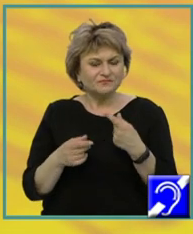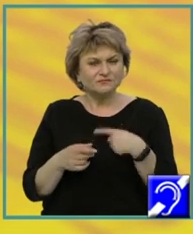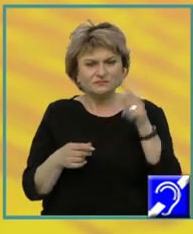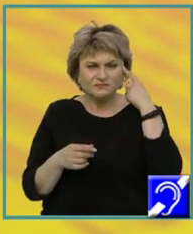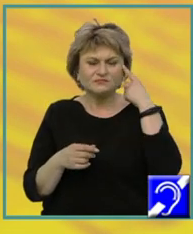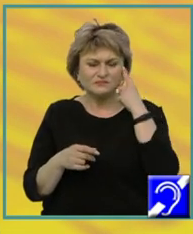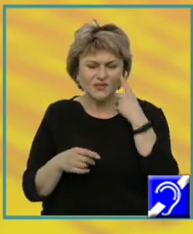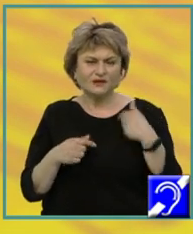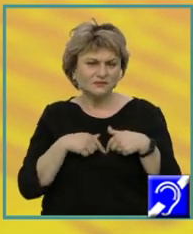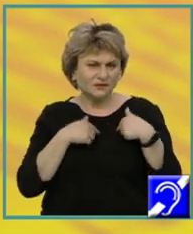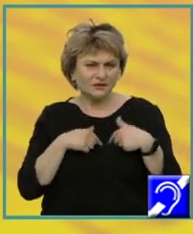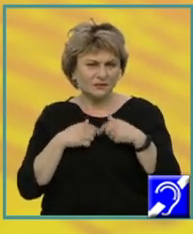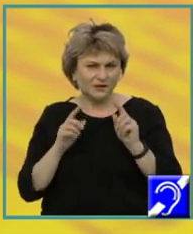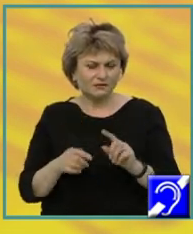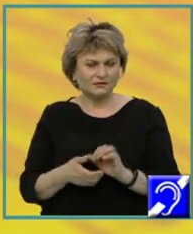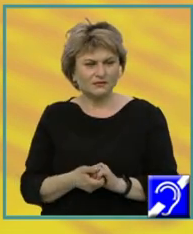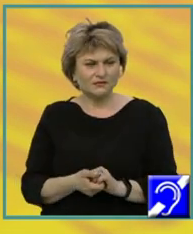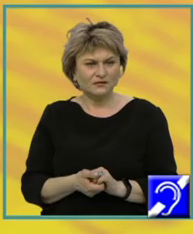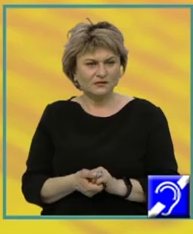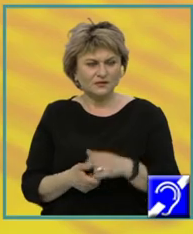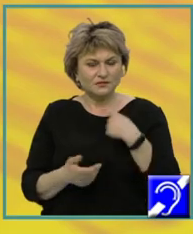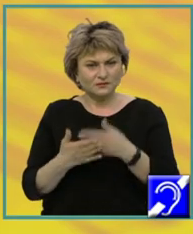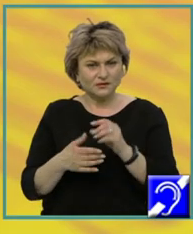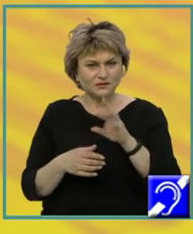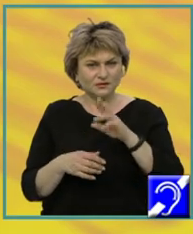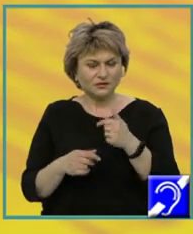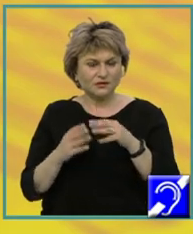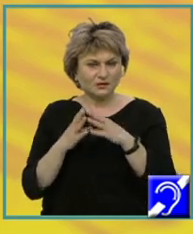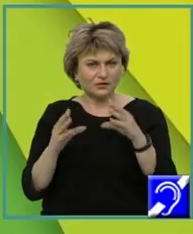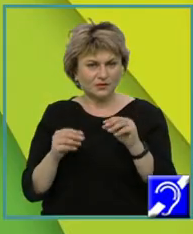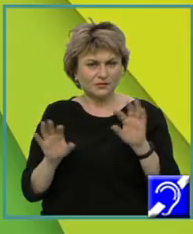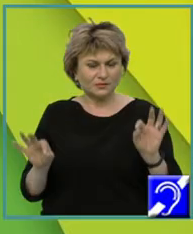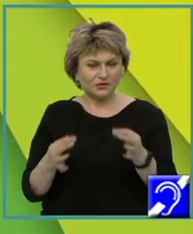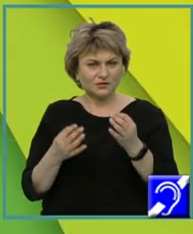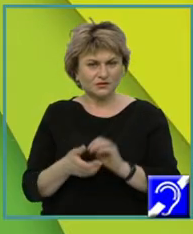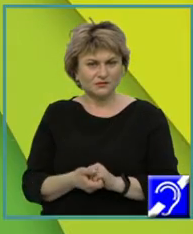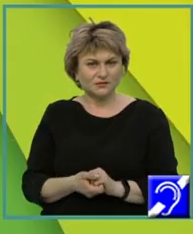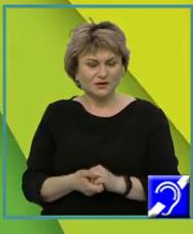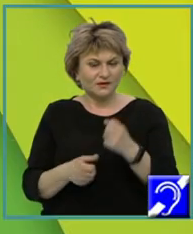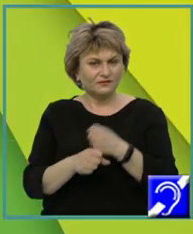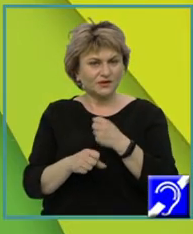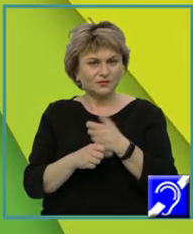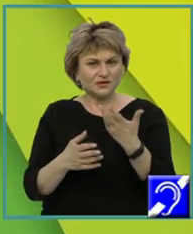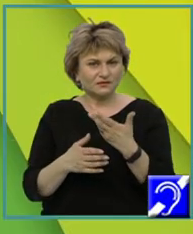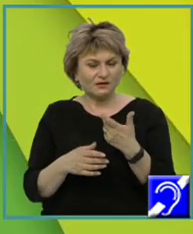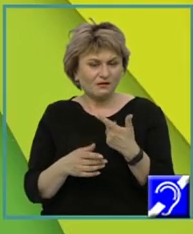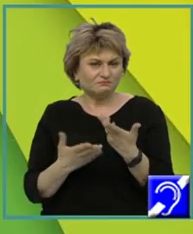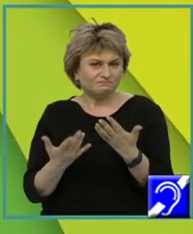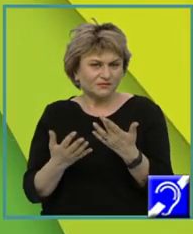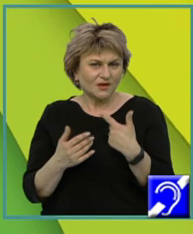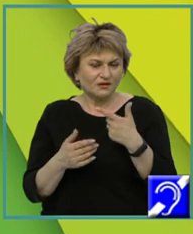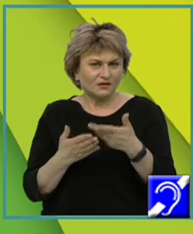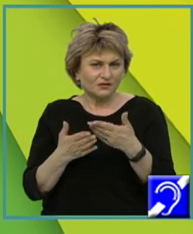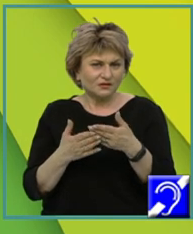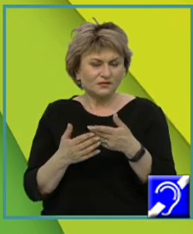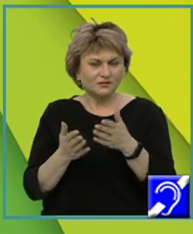sentimente și stări este un trăsătură a romanului Modern vom face cateva referiri și la romanul Patul lui